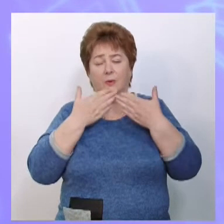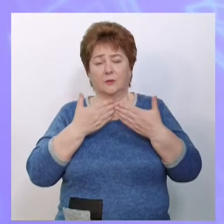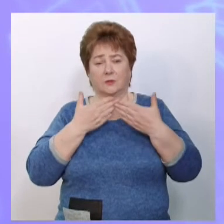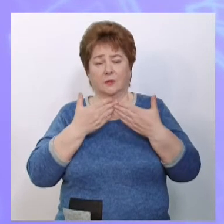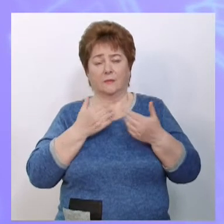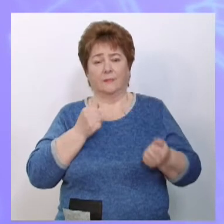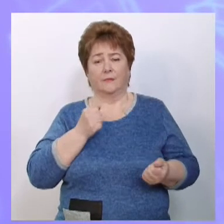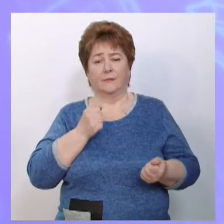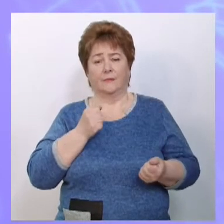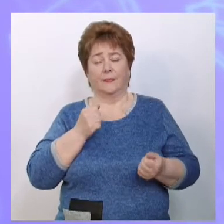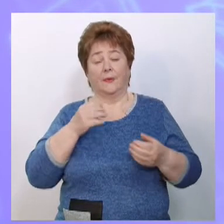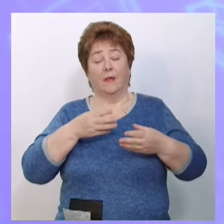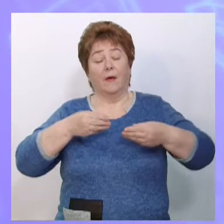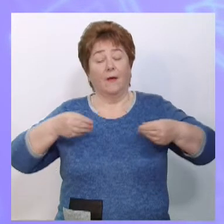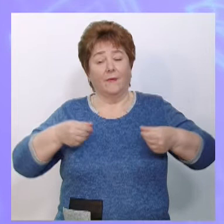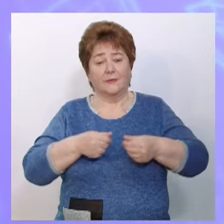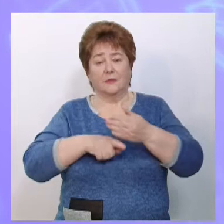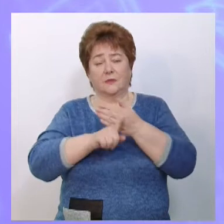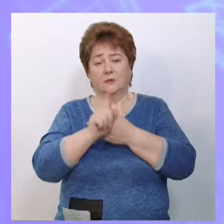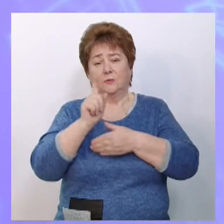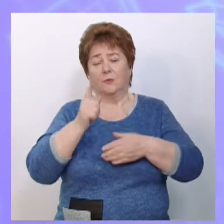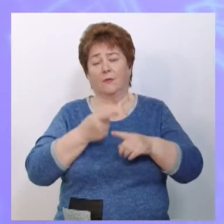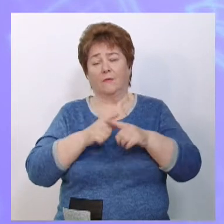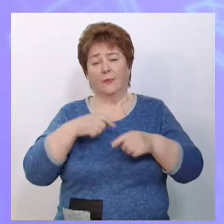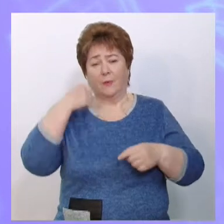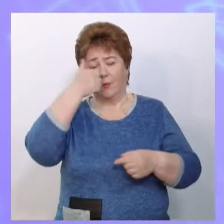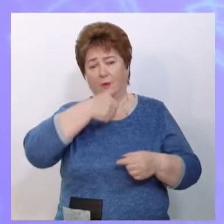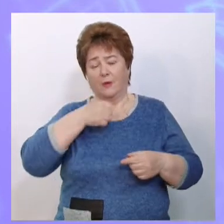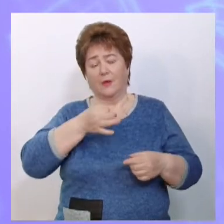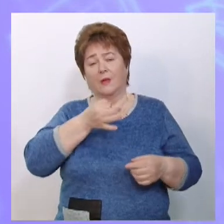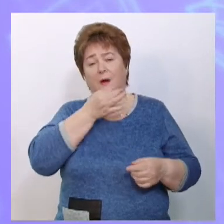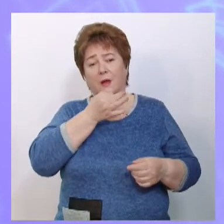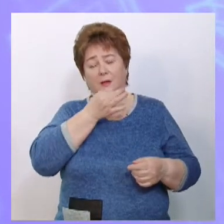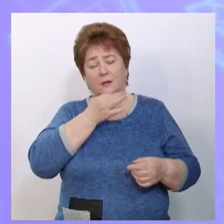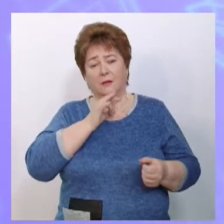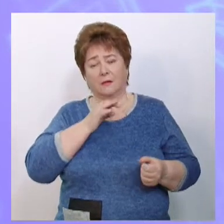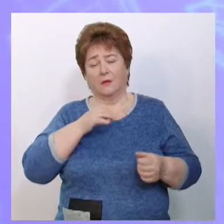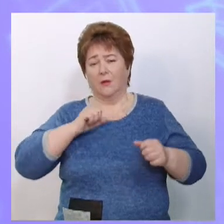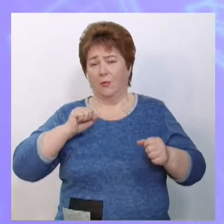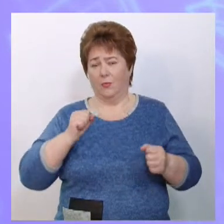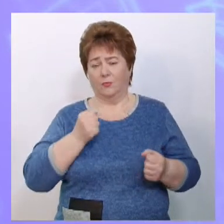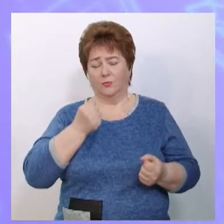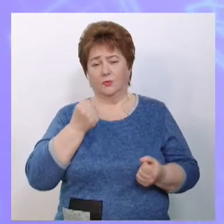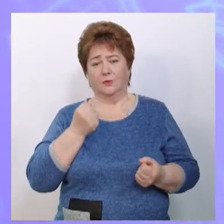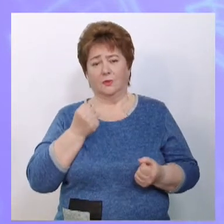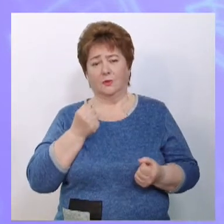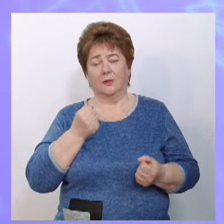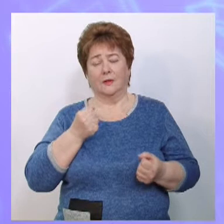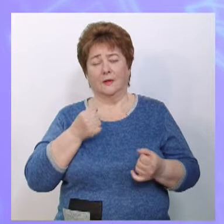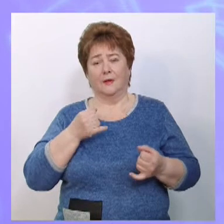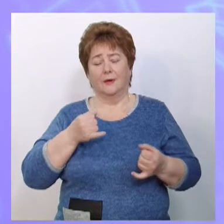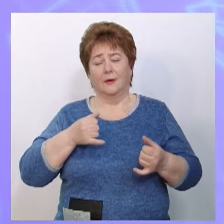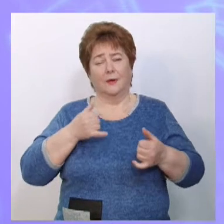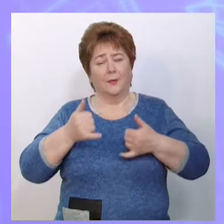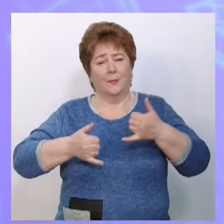Прочитаем. Весна наступила в этом году, ранняя, дружная.